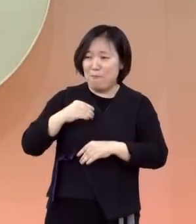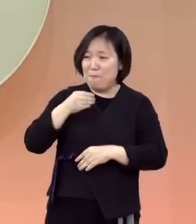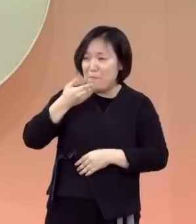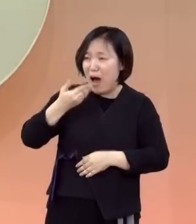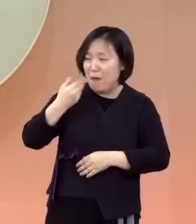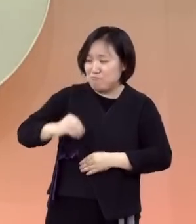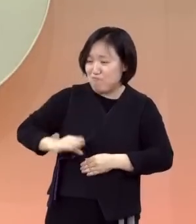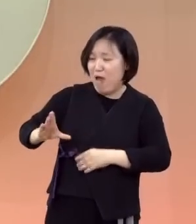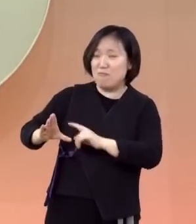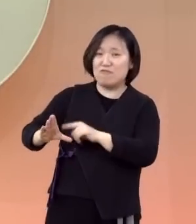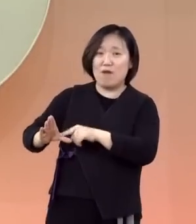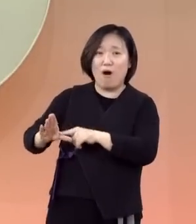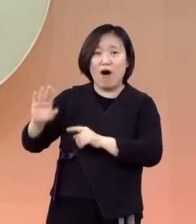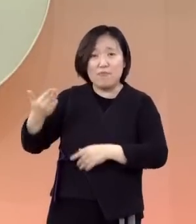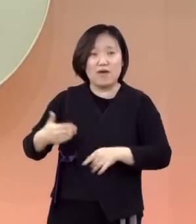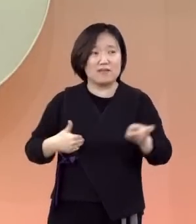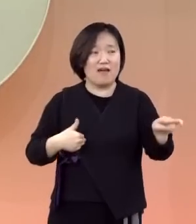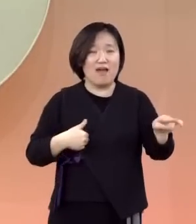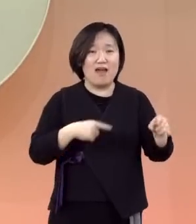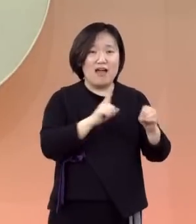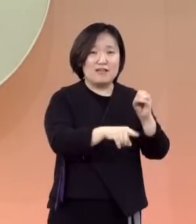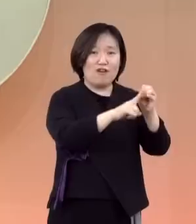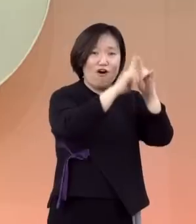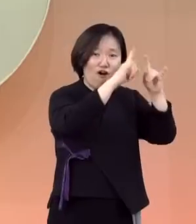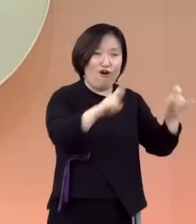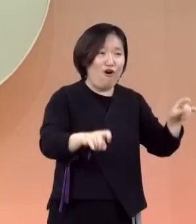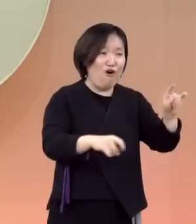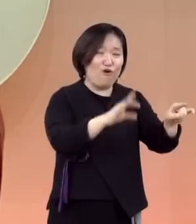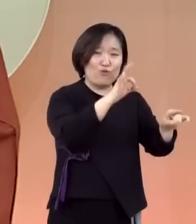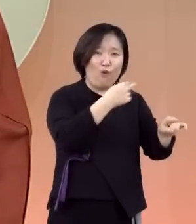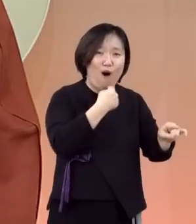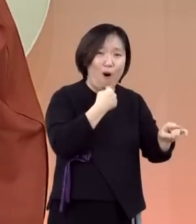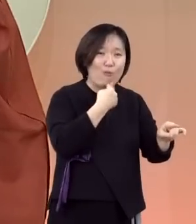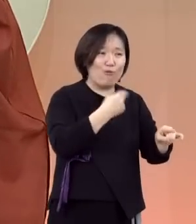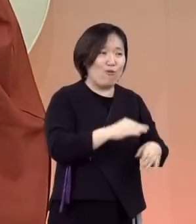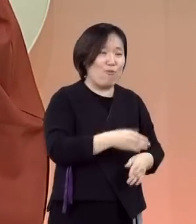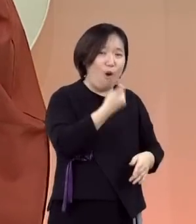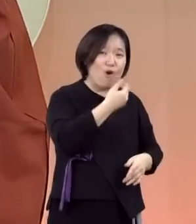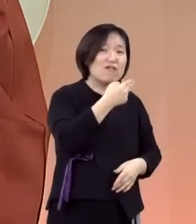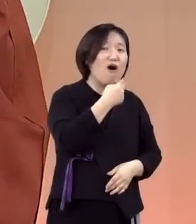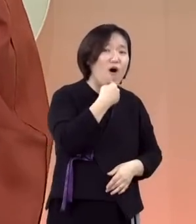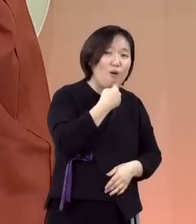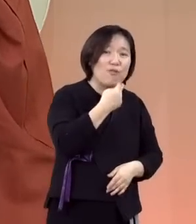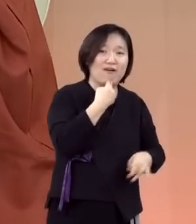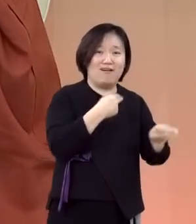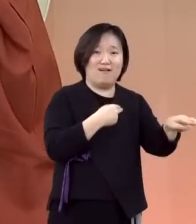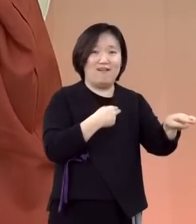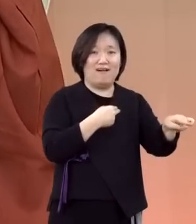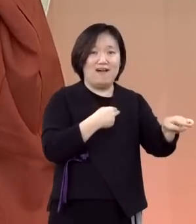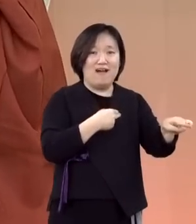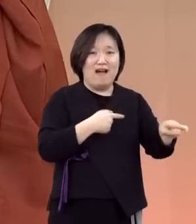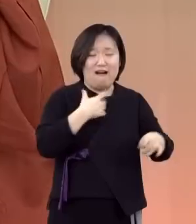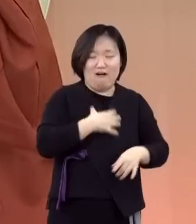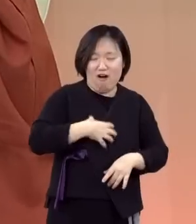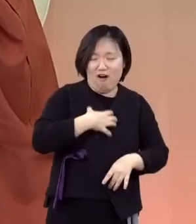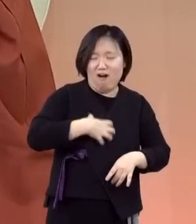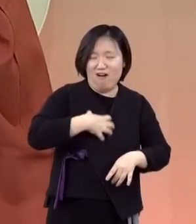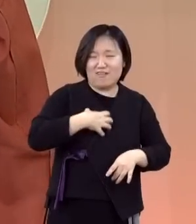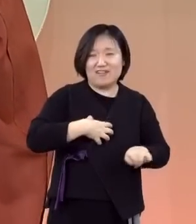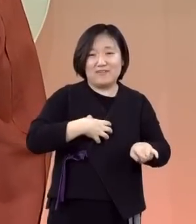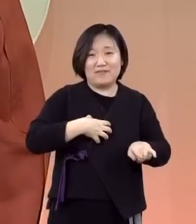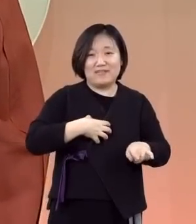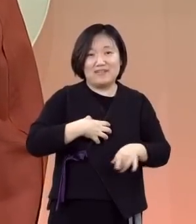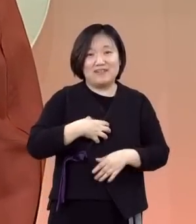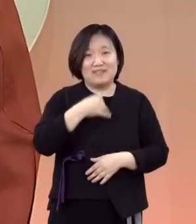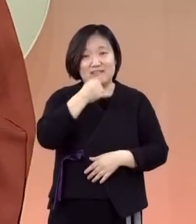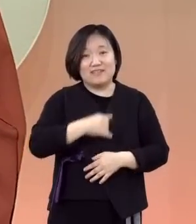대식가인데, 절에서뭘먹을거니? 너무많이먹어서혼날까봐걱정된다."라고